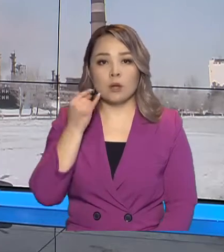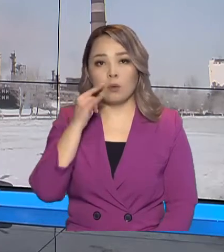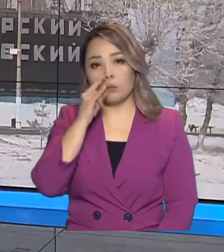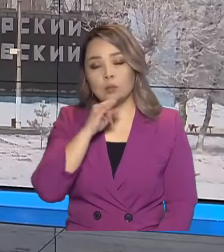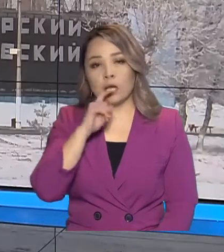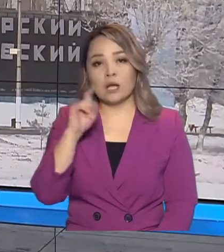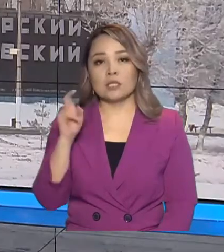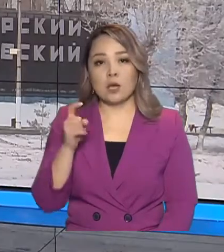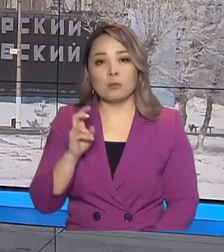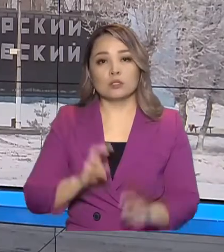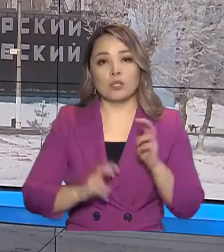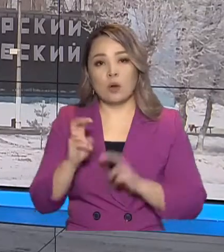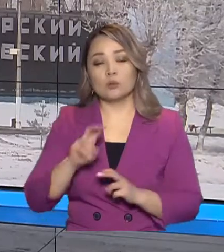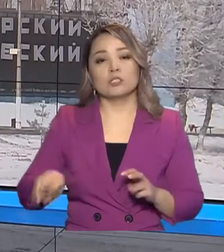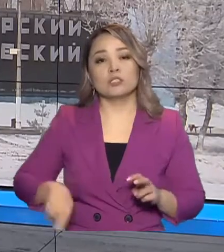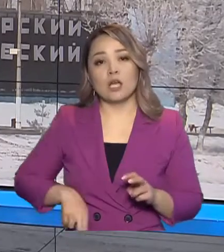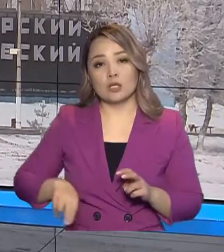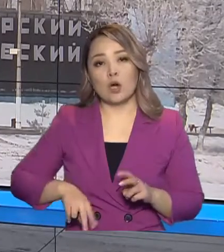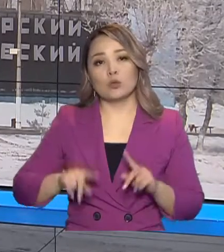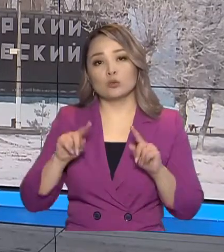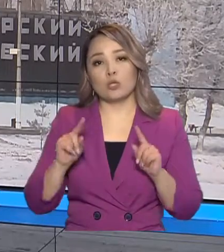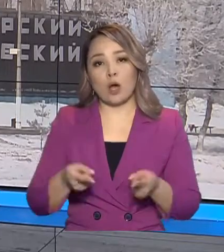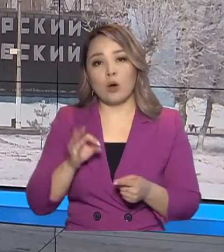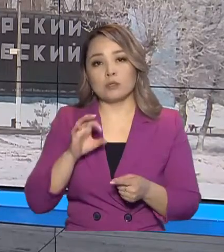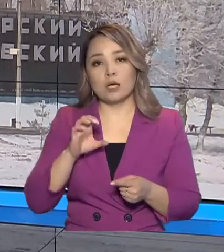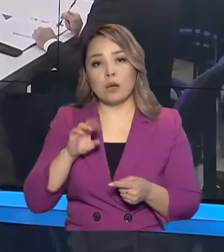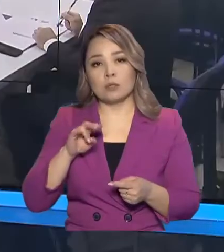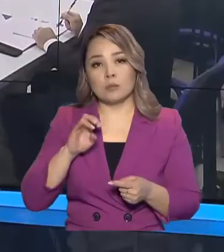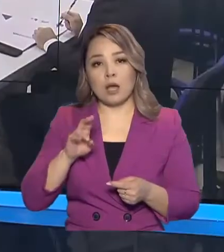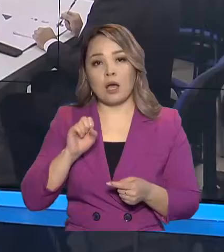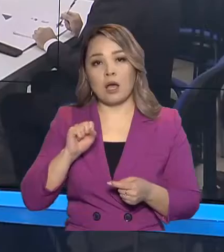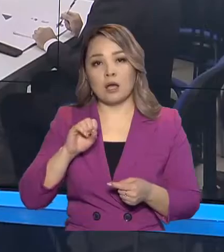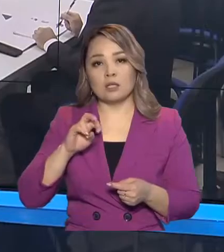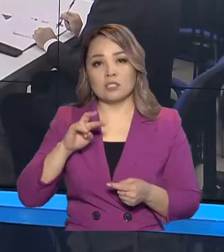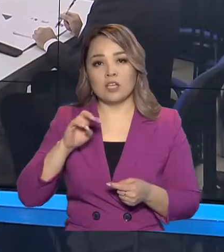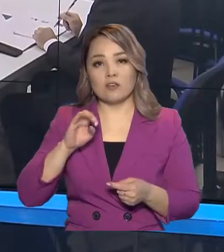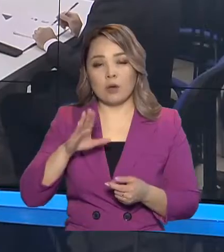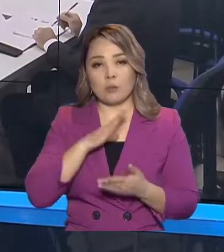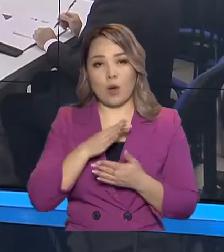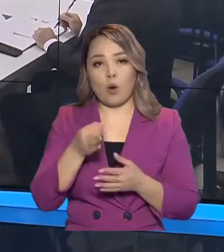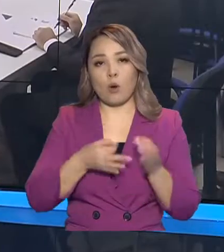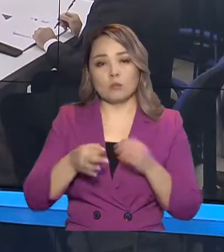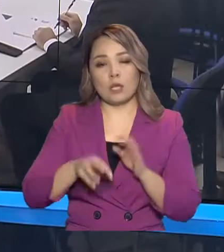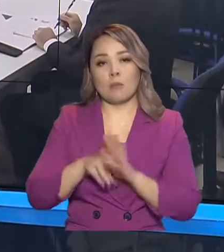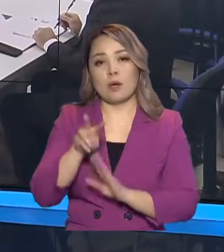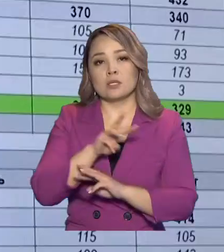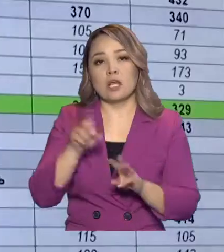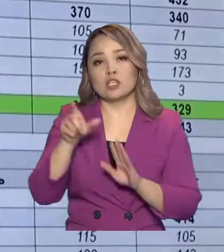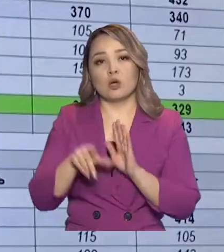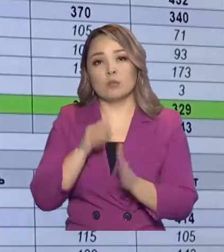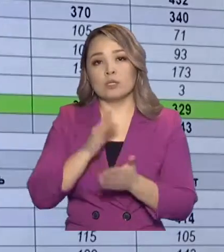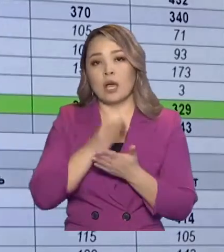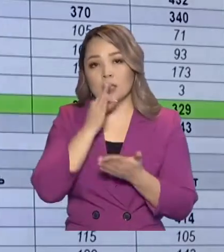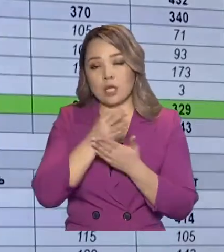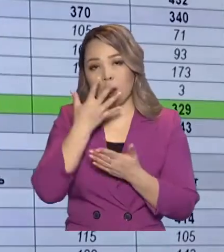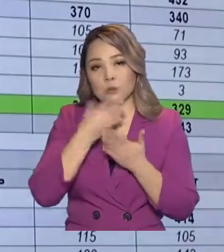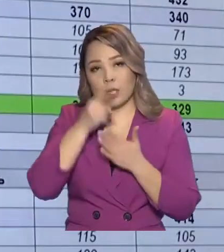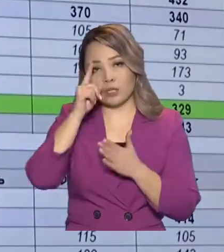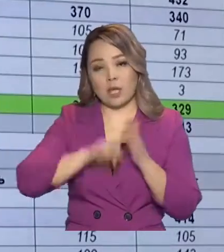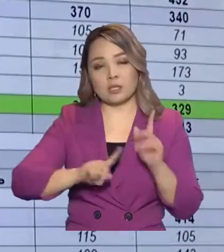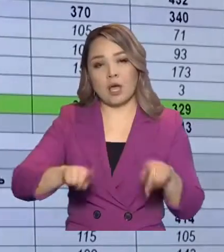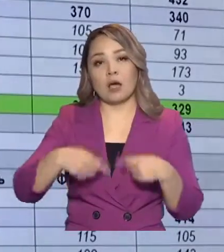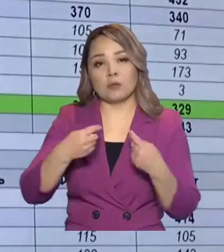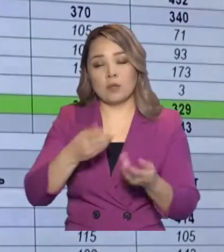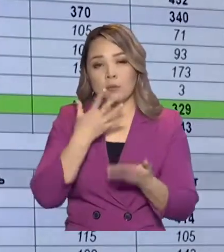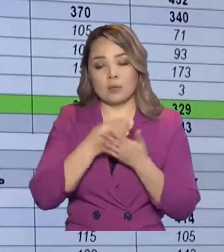Павлодар мұнай химия зауытының директор ұсталды. Оспанбек Әлсейітов облыстық мәслихат депутаты. Оған өзіне сеніп тапсырылған